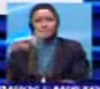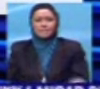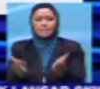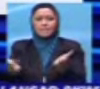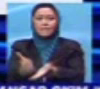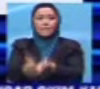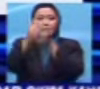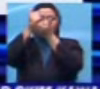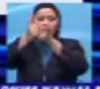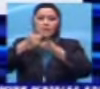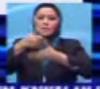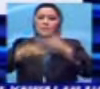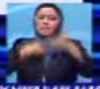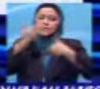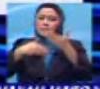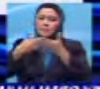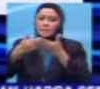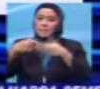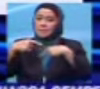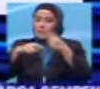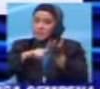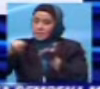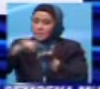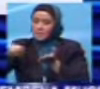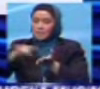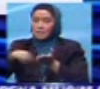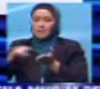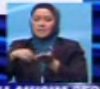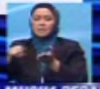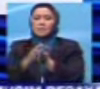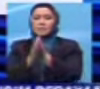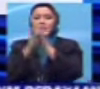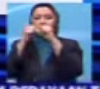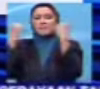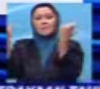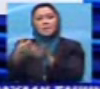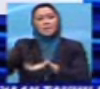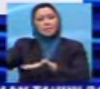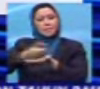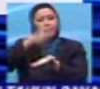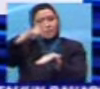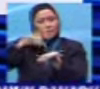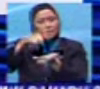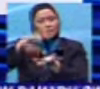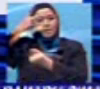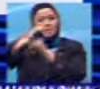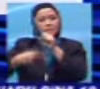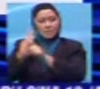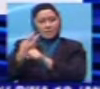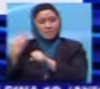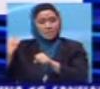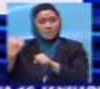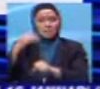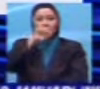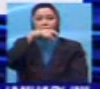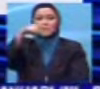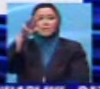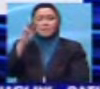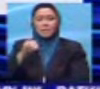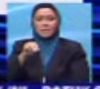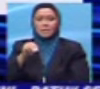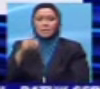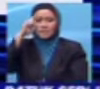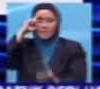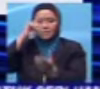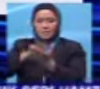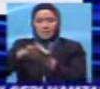mempercepat proses bayaran tuntutan sebuah syarikat pemungut hutang 2 tahun lalu. Dalam kenyataannya, SPRM percaya wang